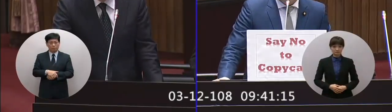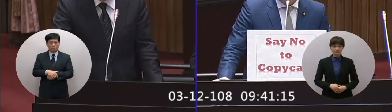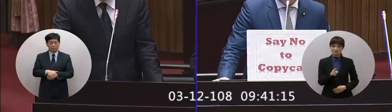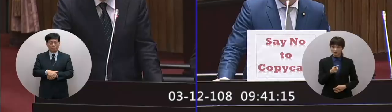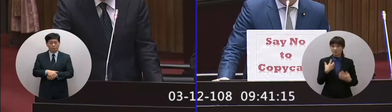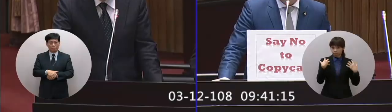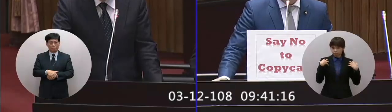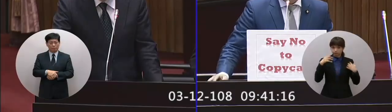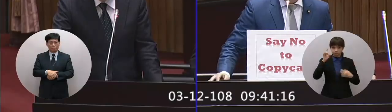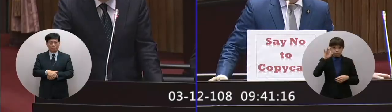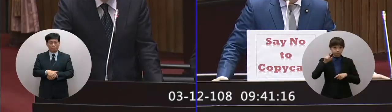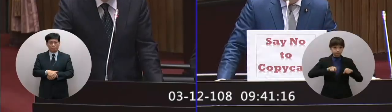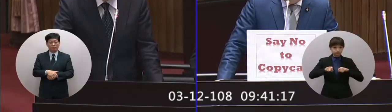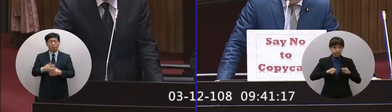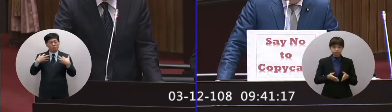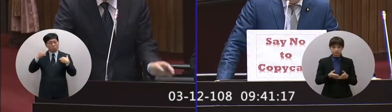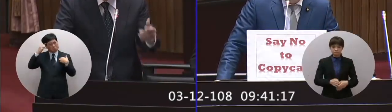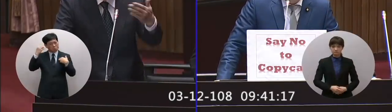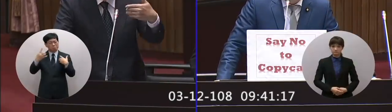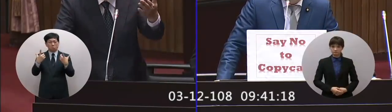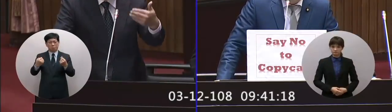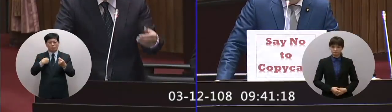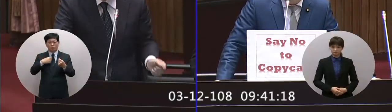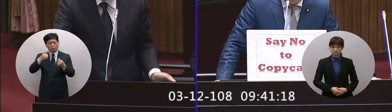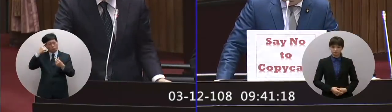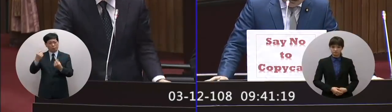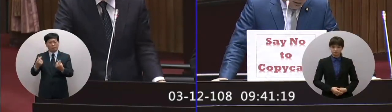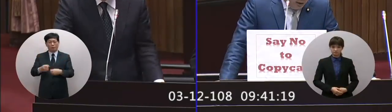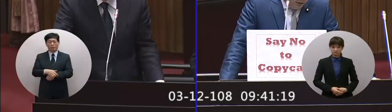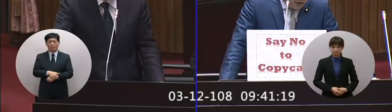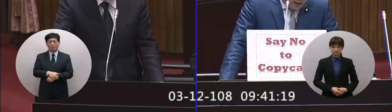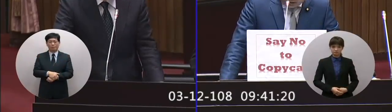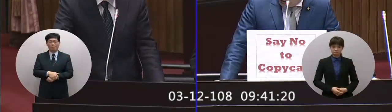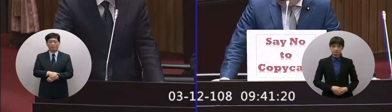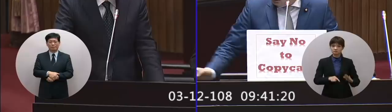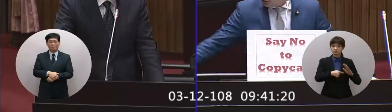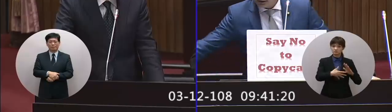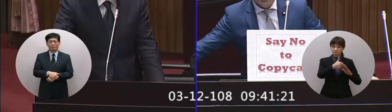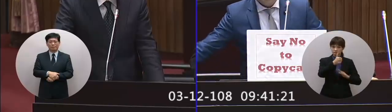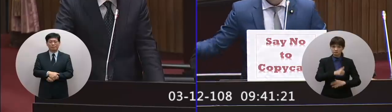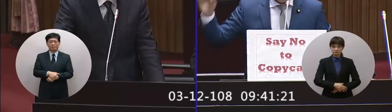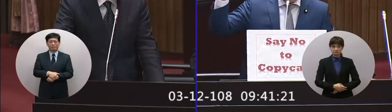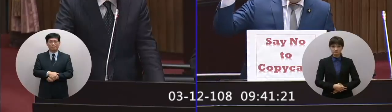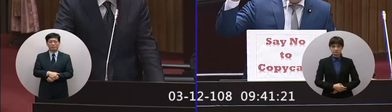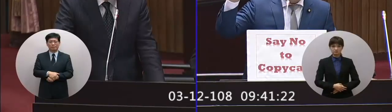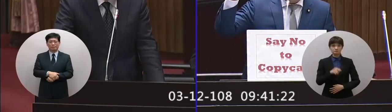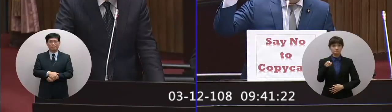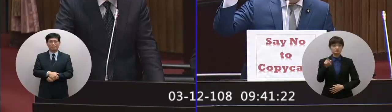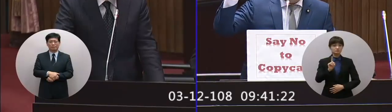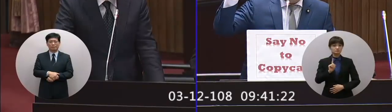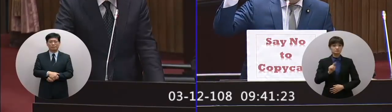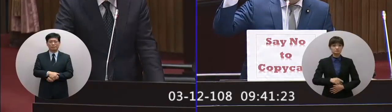负责任的创新，好不好？ 负责任创新是我们共通的语言吧？ 好， 是 院长，这个是什